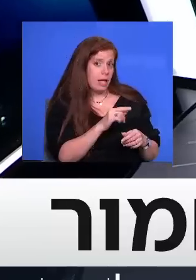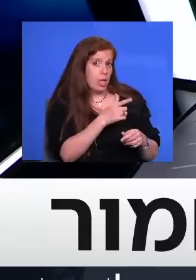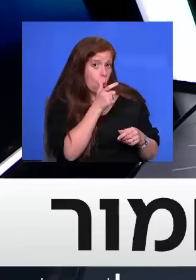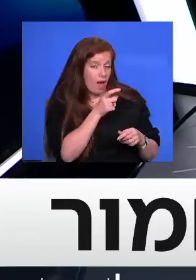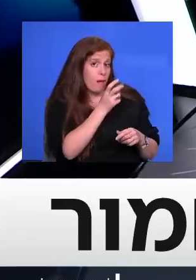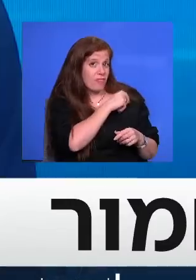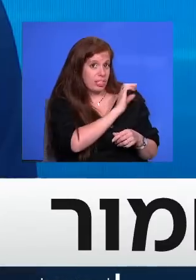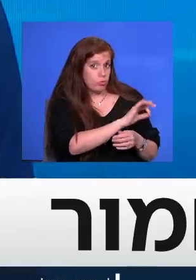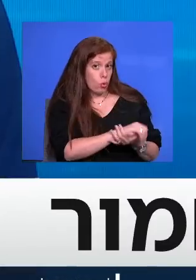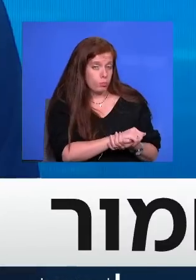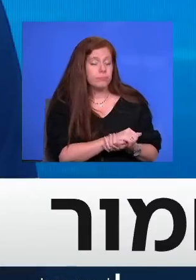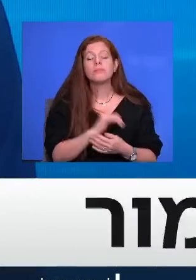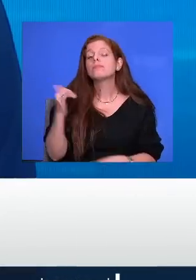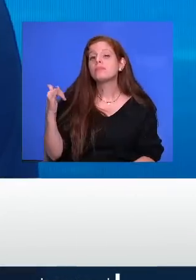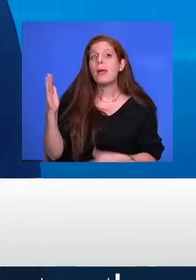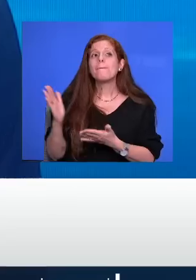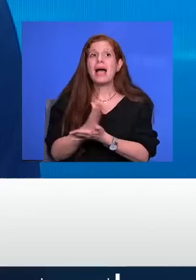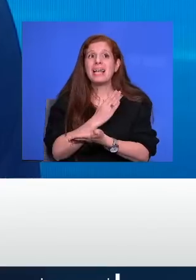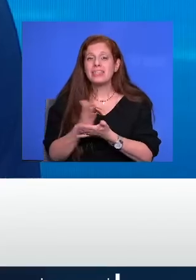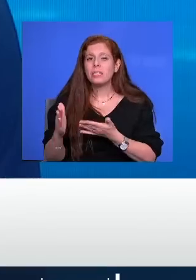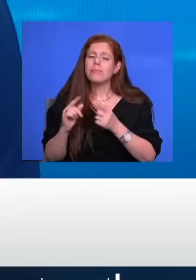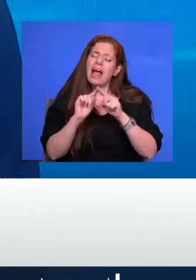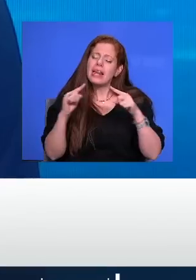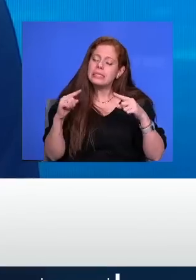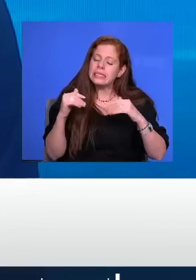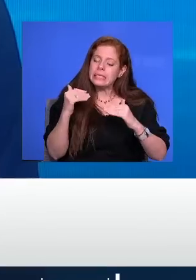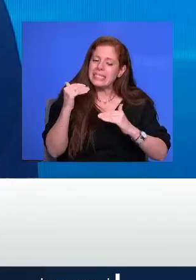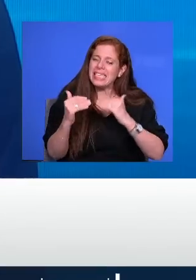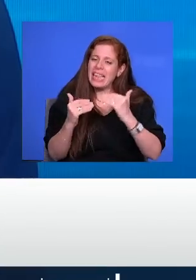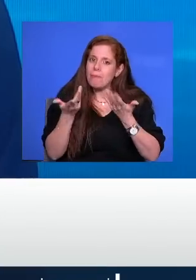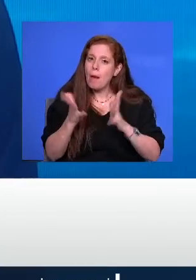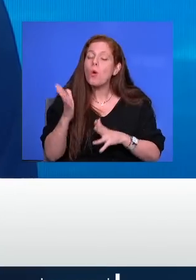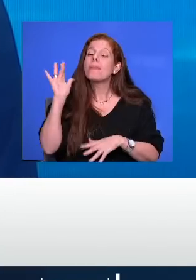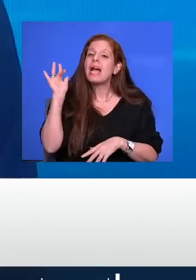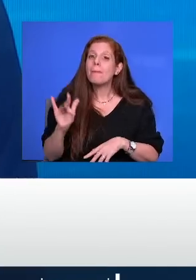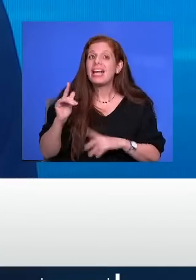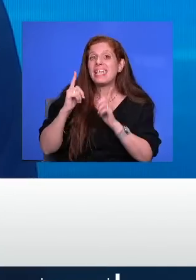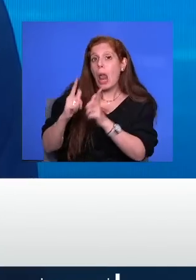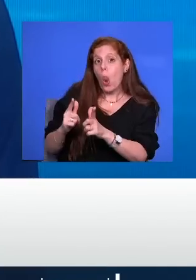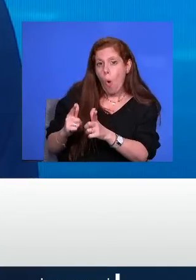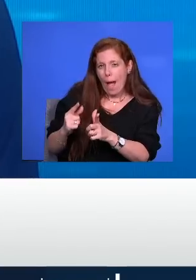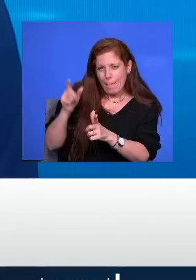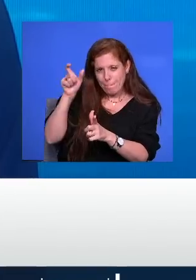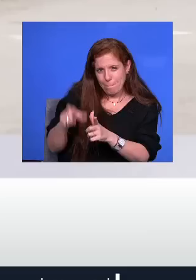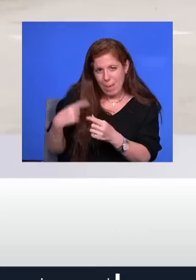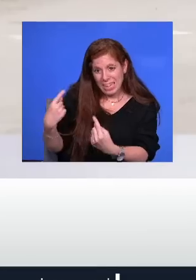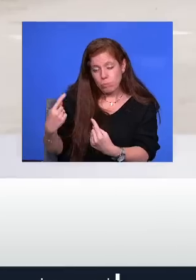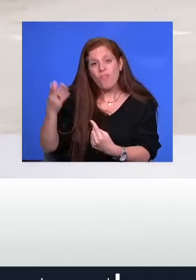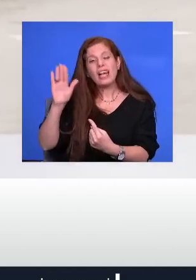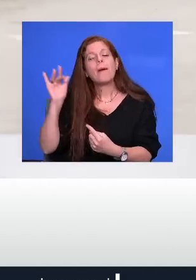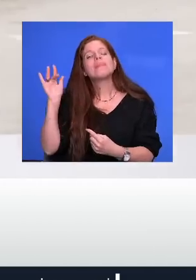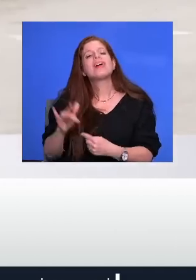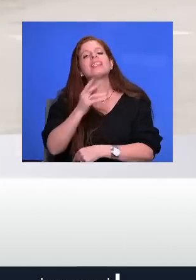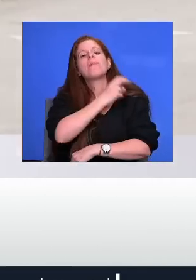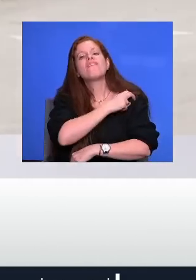מיכל, בצהל מחליטים על שורה של צעדים חמורים גם נגד הלוחם עצמו, אבל גם נגד המפקדים בגדוד.